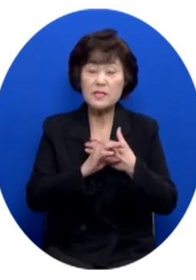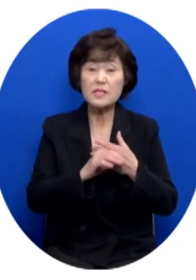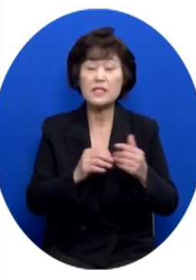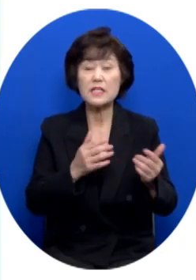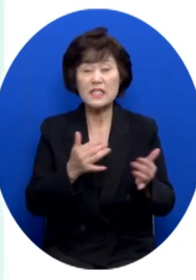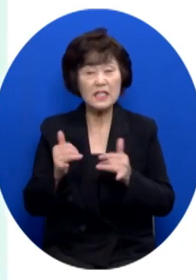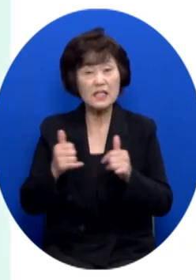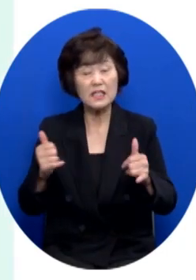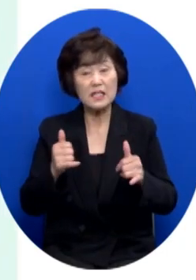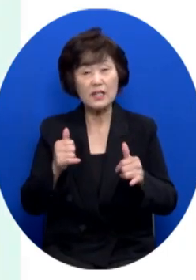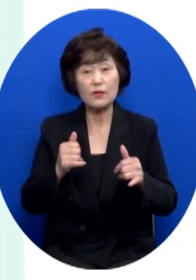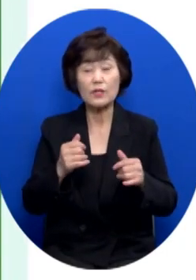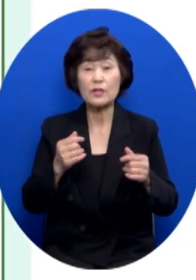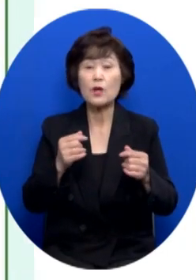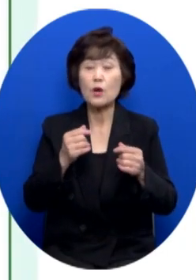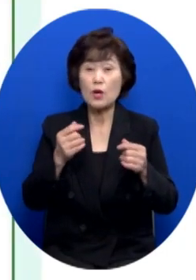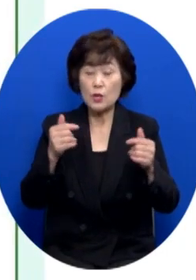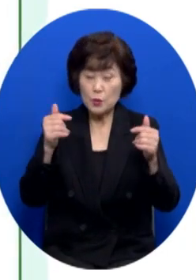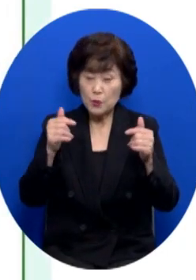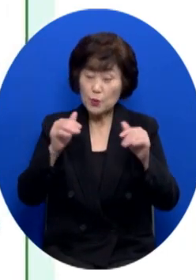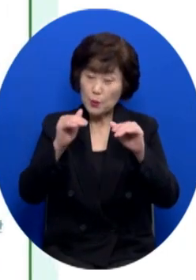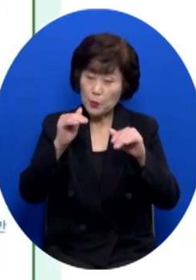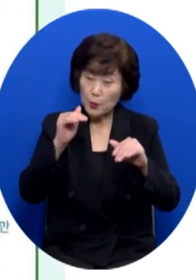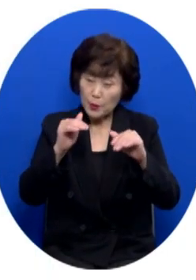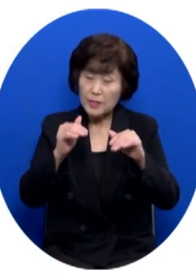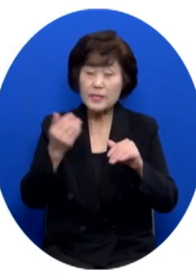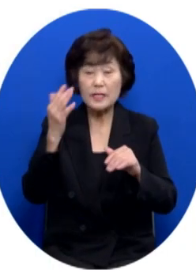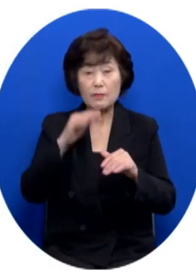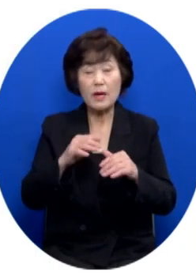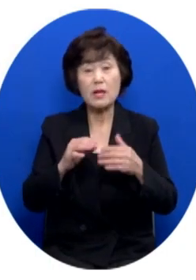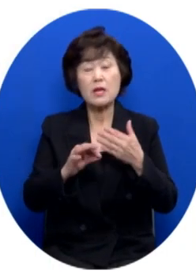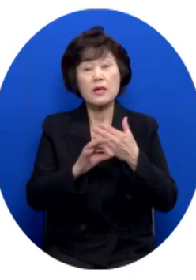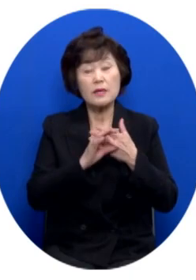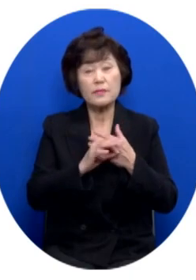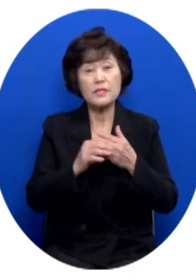다소 감소했지만 비정규직의 임금이 정규직 임금의